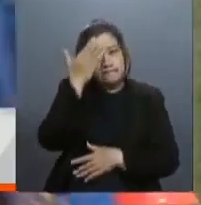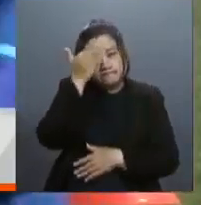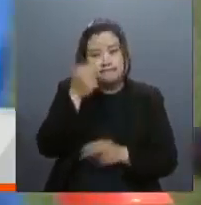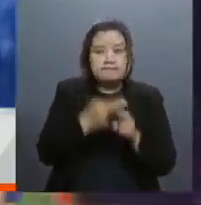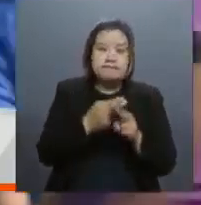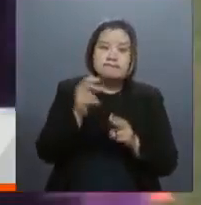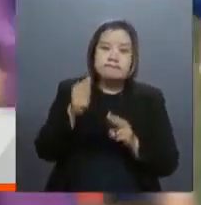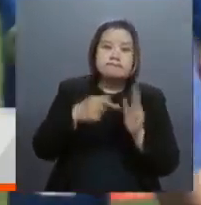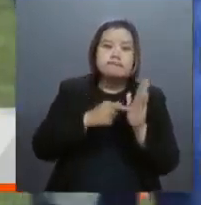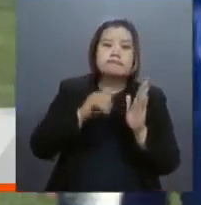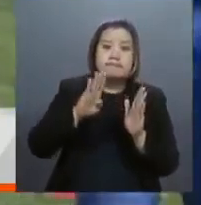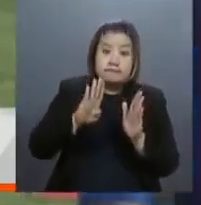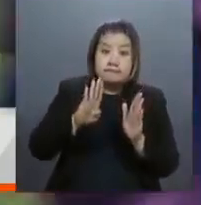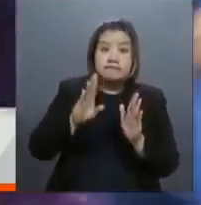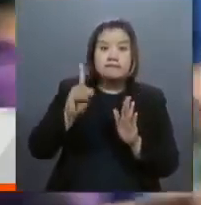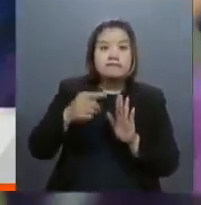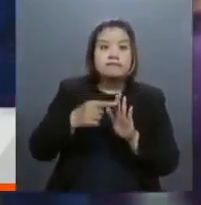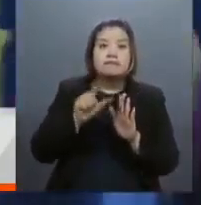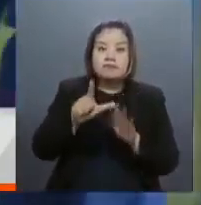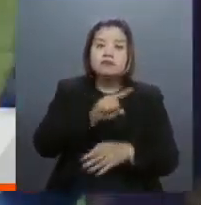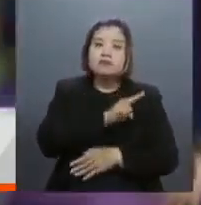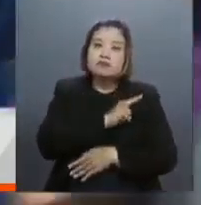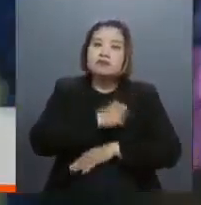ราฮิมอัลจัสซิมครับ